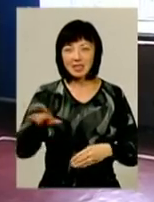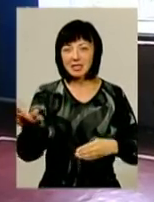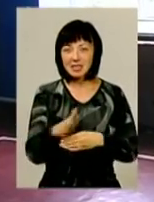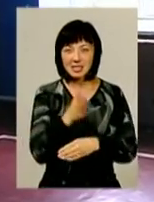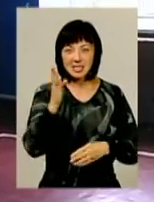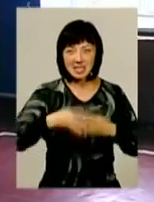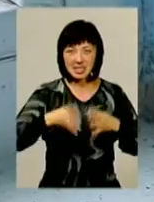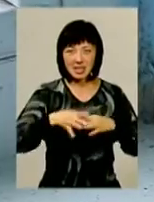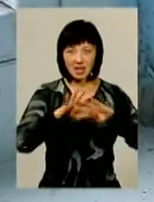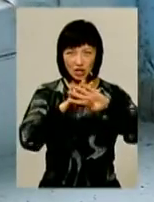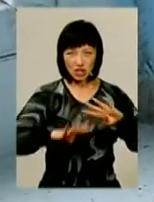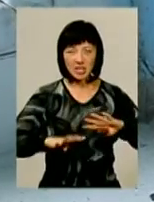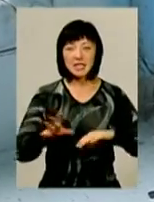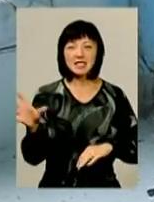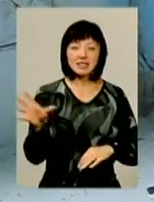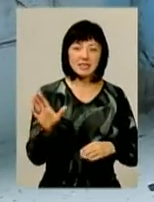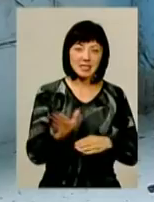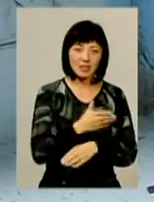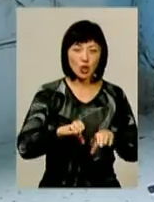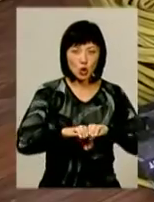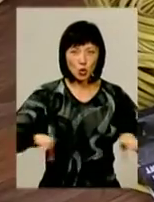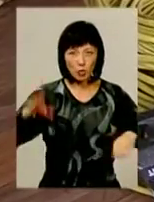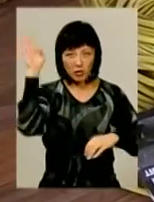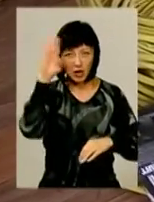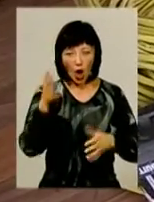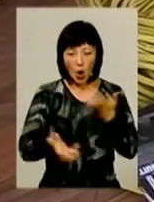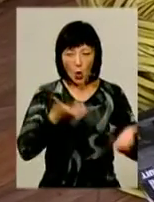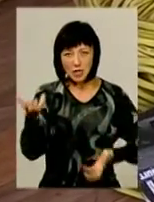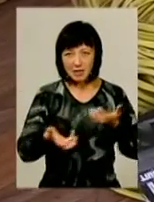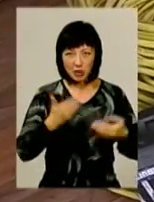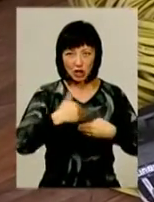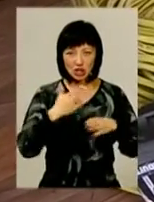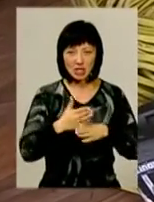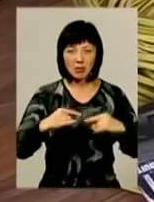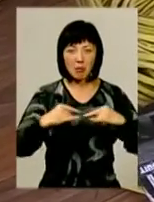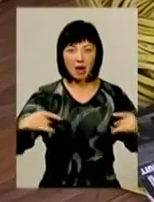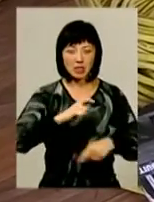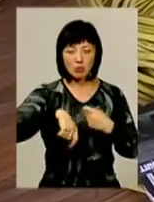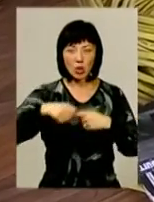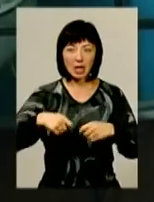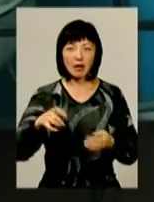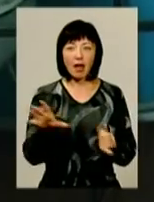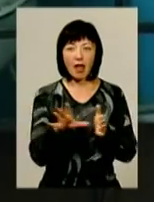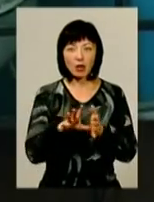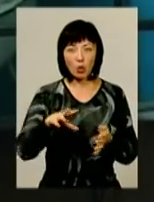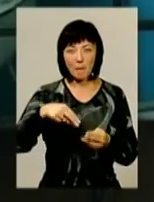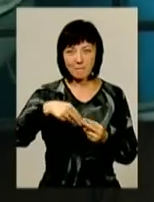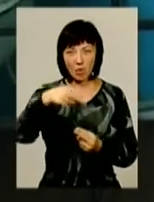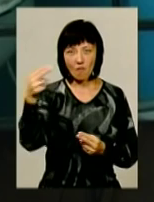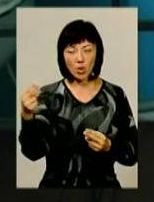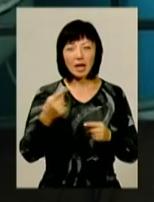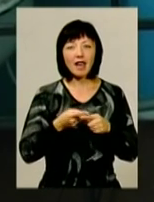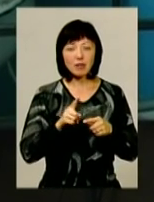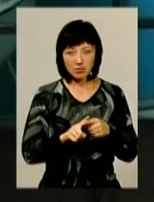металеві решітки, зірвані усі водогінні труби, розібрані на частини парти та змотана проводка. Не погребував